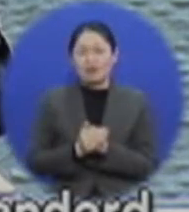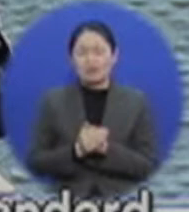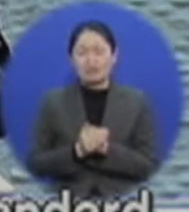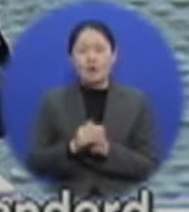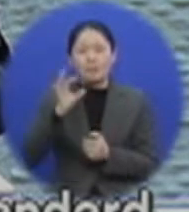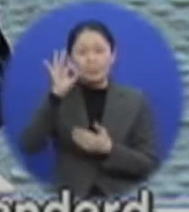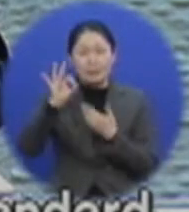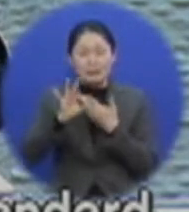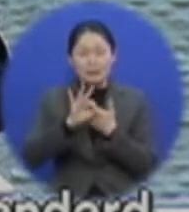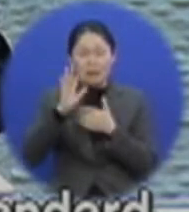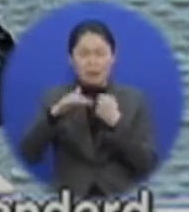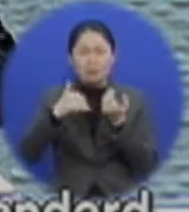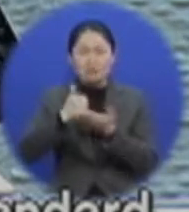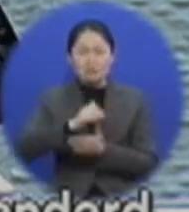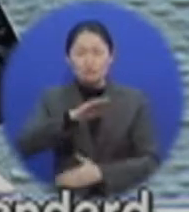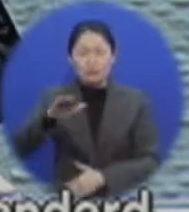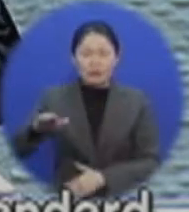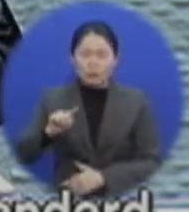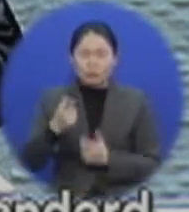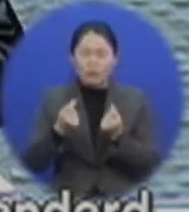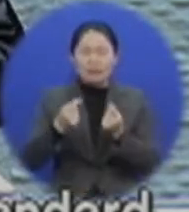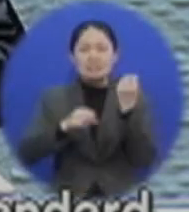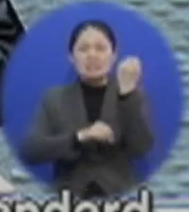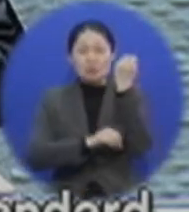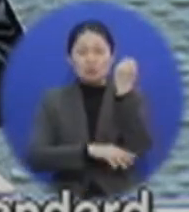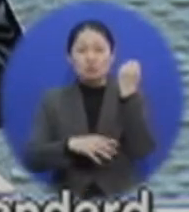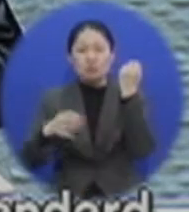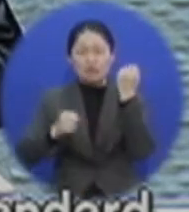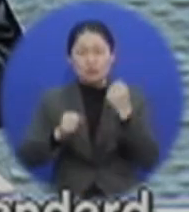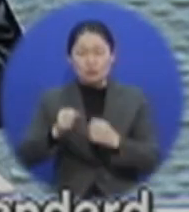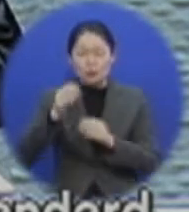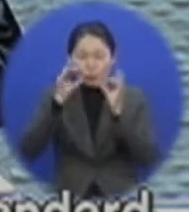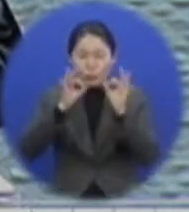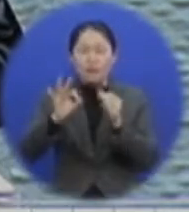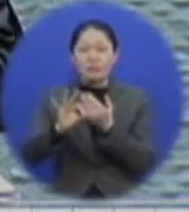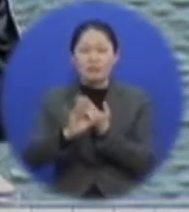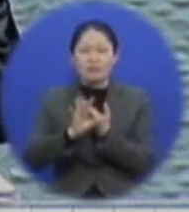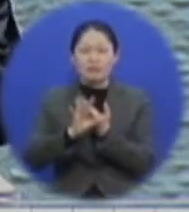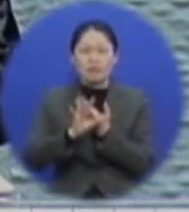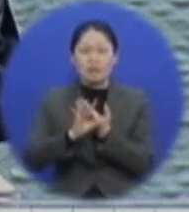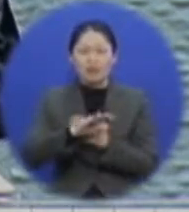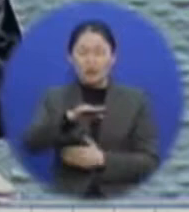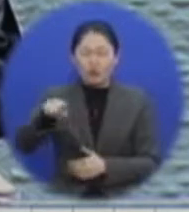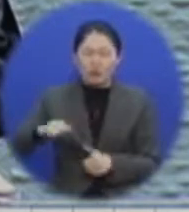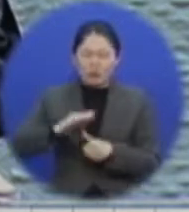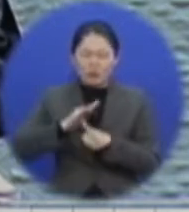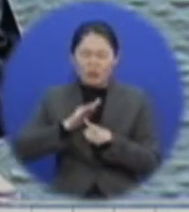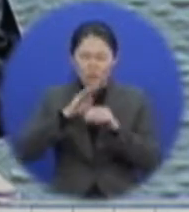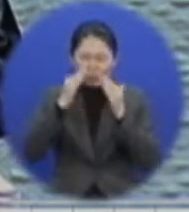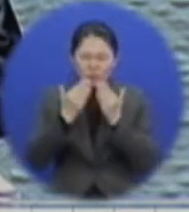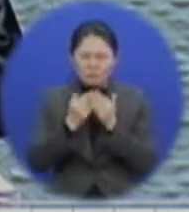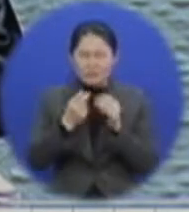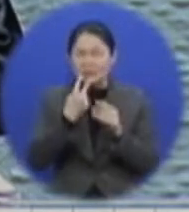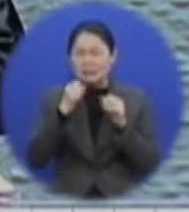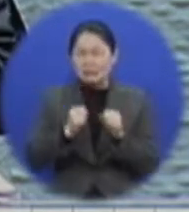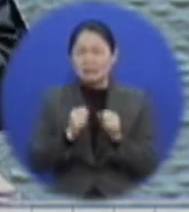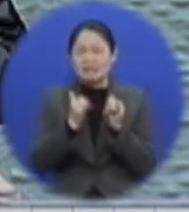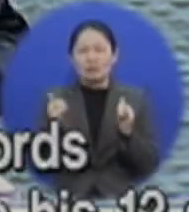만일 하나님께서 우리에게 그런 기준으로 만약에 보신다면 견딜 사람 2가 있겠어요